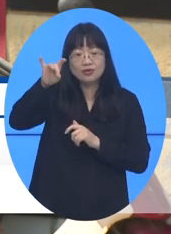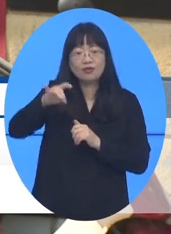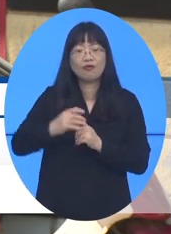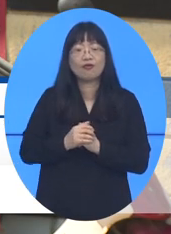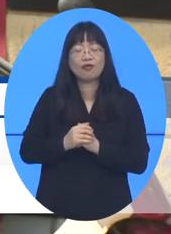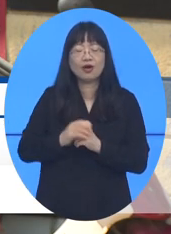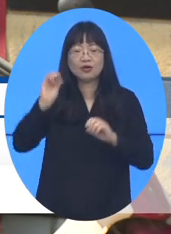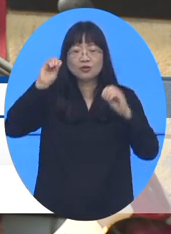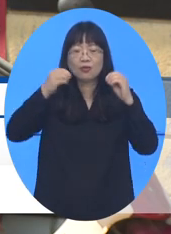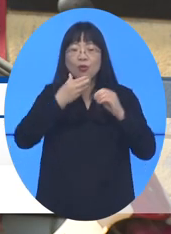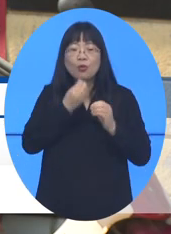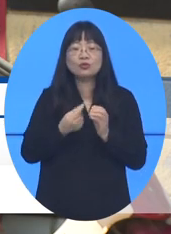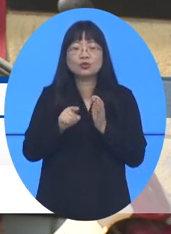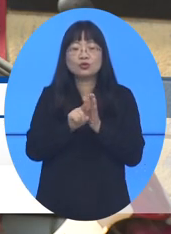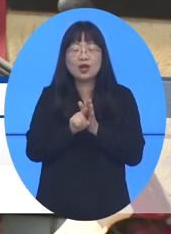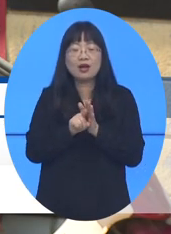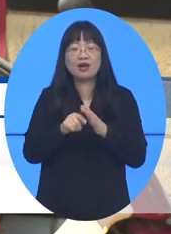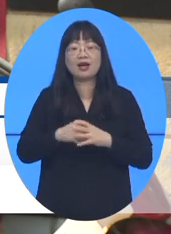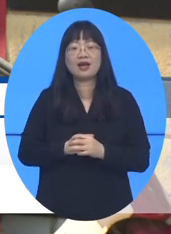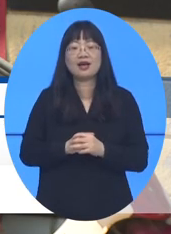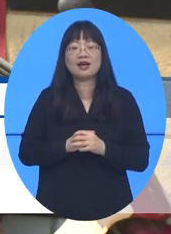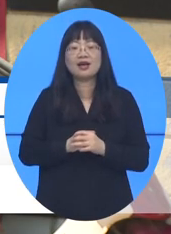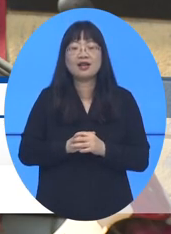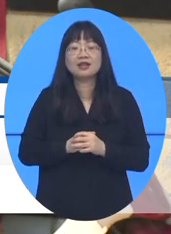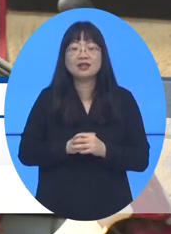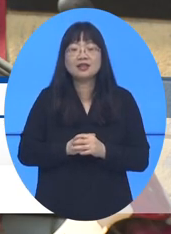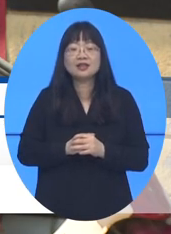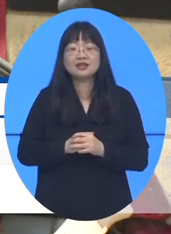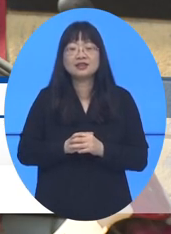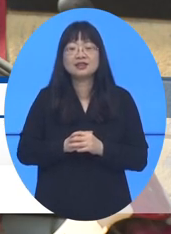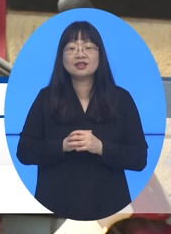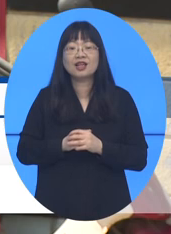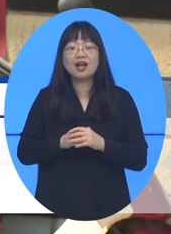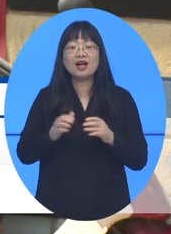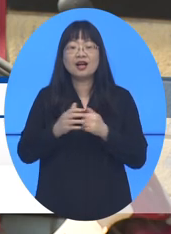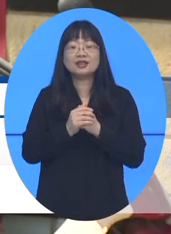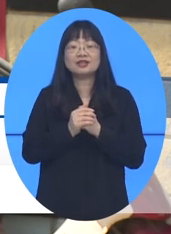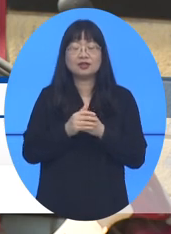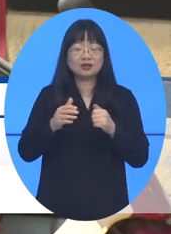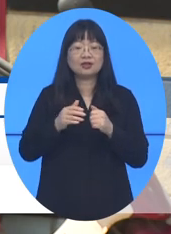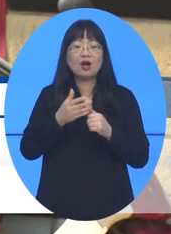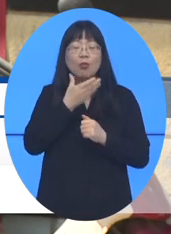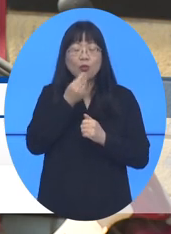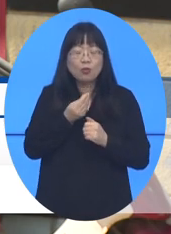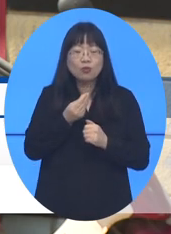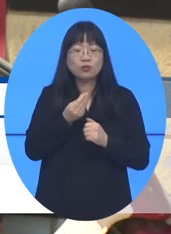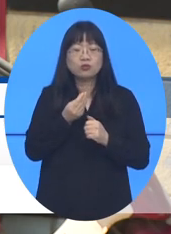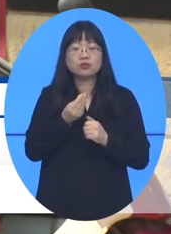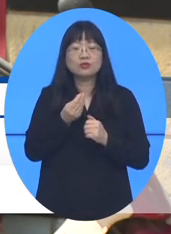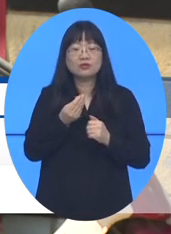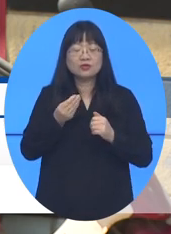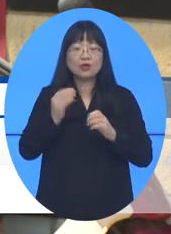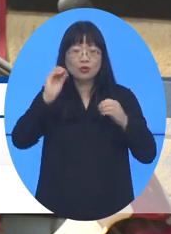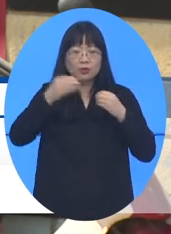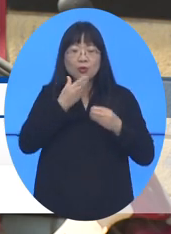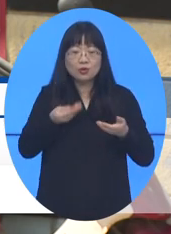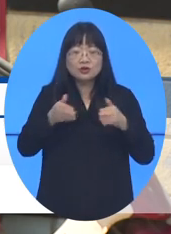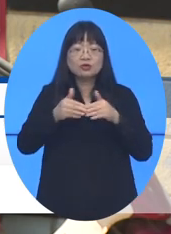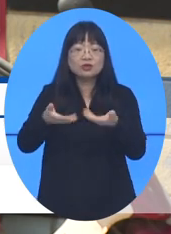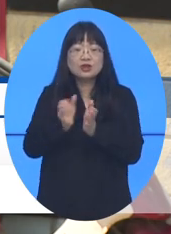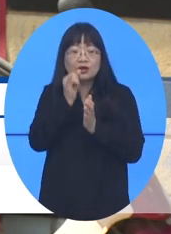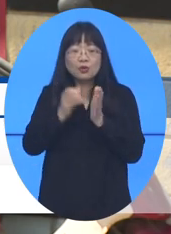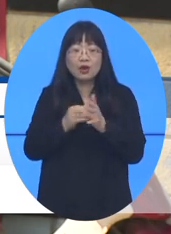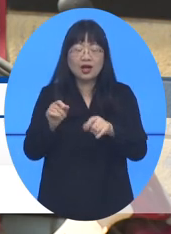전국 최초로 그 동물 복지를 위해 동물 복지국을 신설하였고 특사경 내에 동물 학대